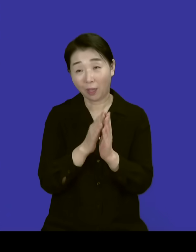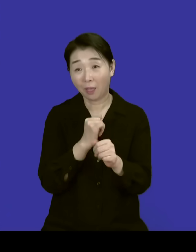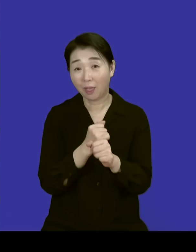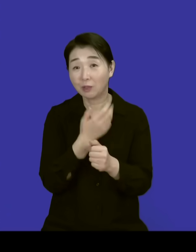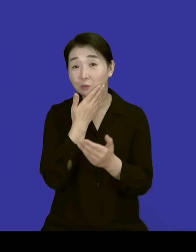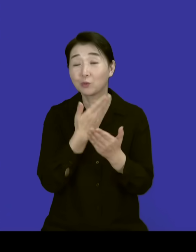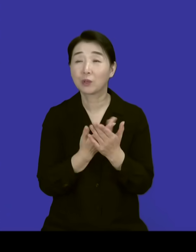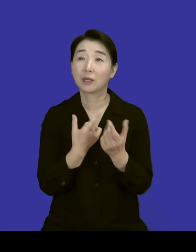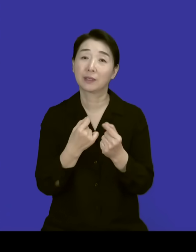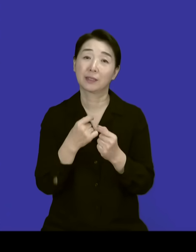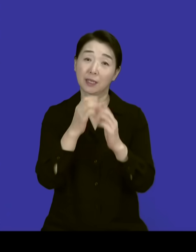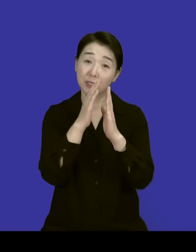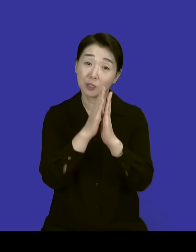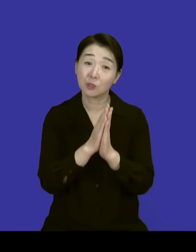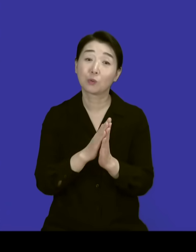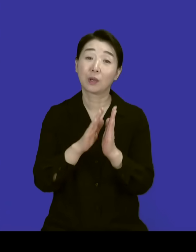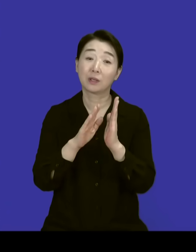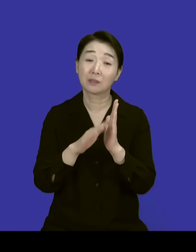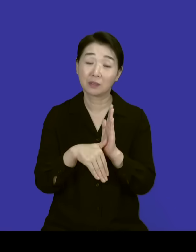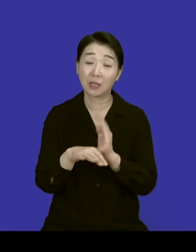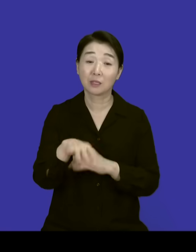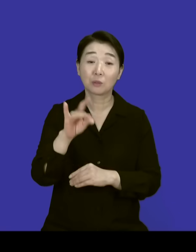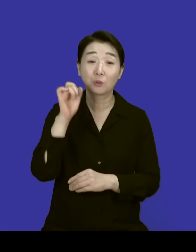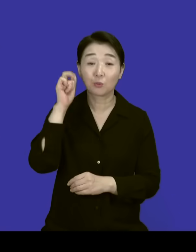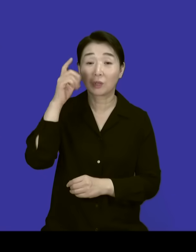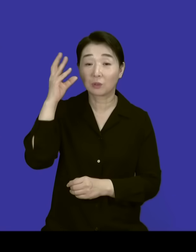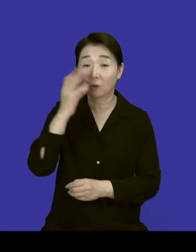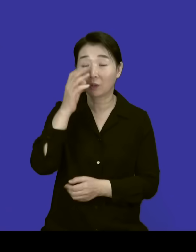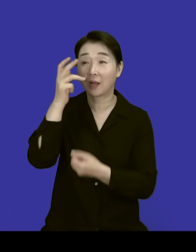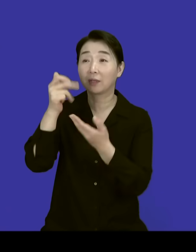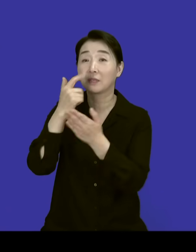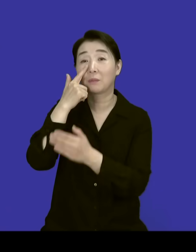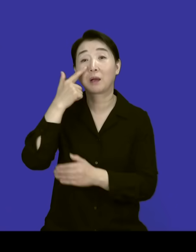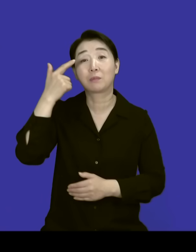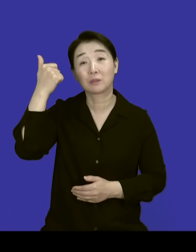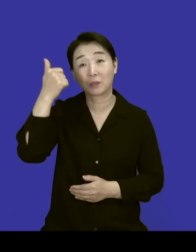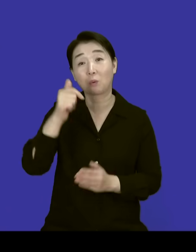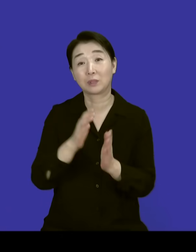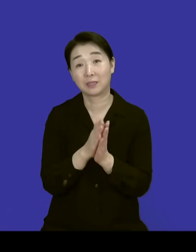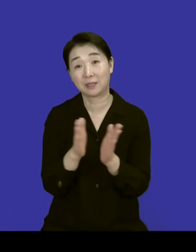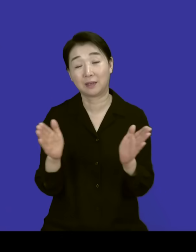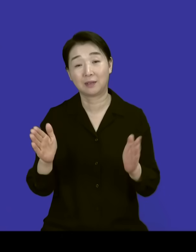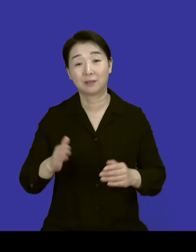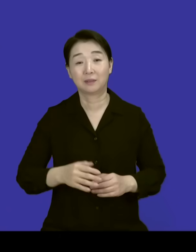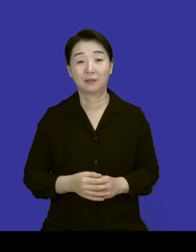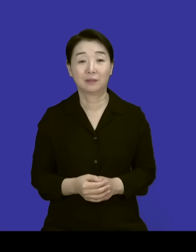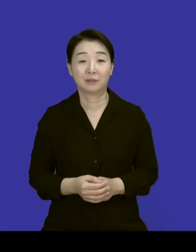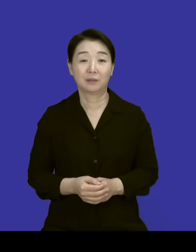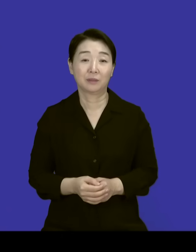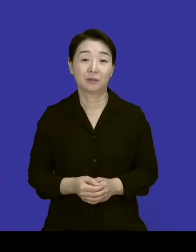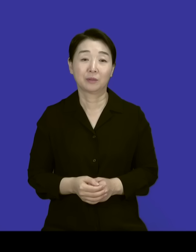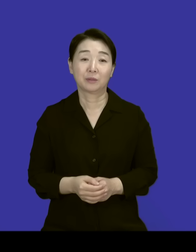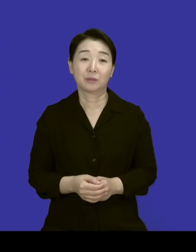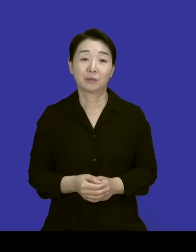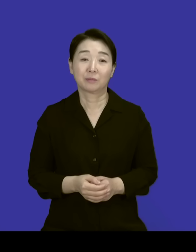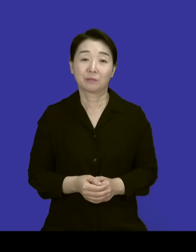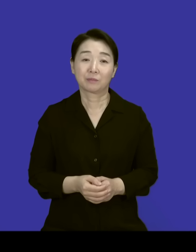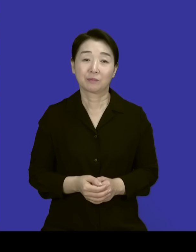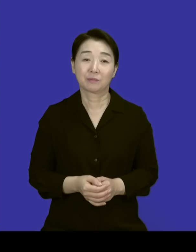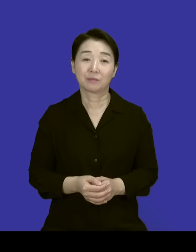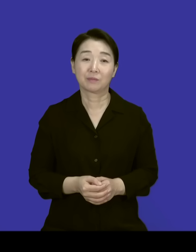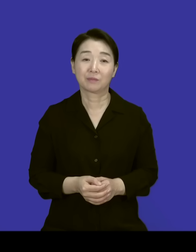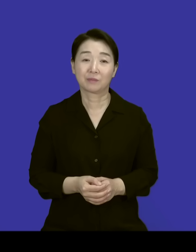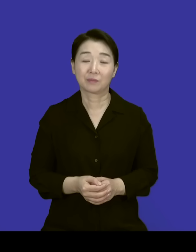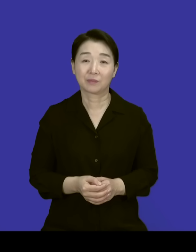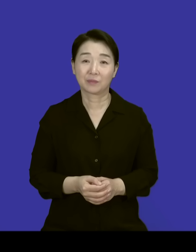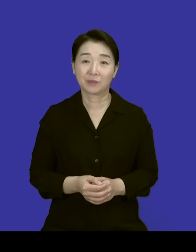근데 모든 기도의 처음이 위대하고 거룩하신 하늘에 계신 하나님 아버지로 다 시작을 하네요. 전부 네. 위대하고 거룩하신. 네. 정말 예?